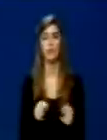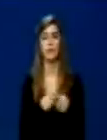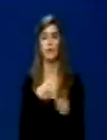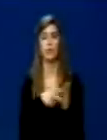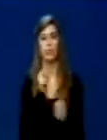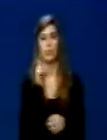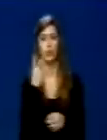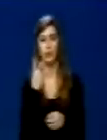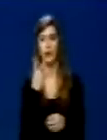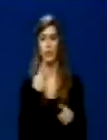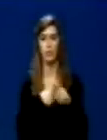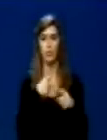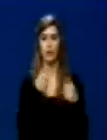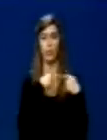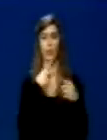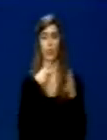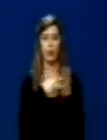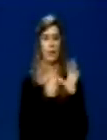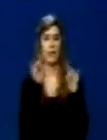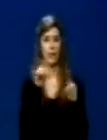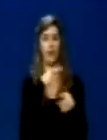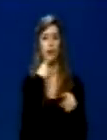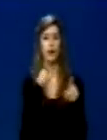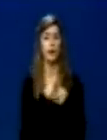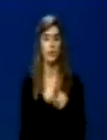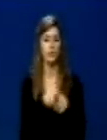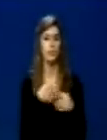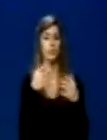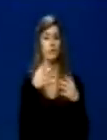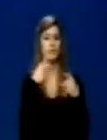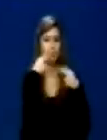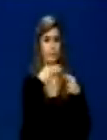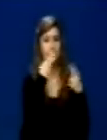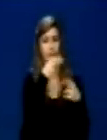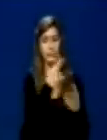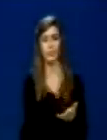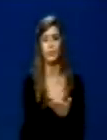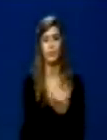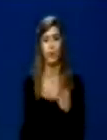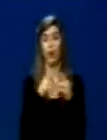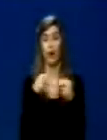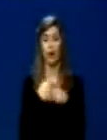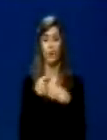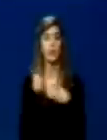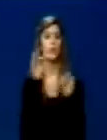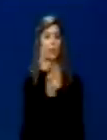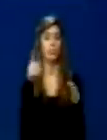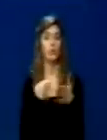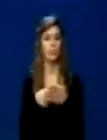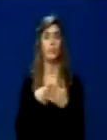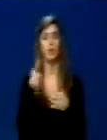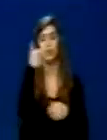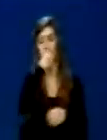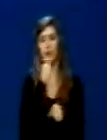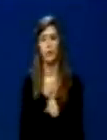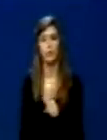ndërmarrje, edhe pastaj në vitin 2010 thuhet e njëjta gjë për të njëjtat ndërmarrje. Pra asnjëherë Agjencia Kosovare e Privatizimit nuk po na tregon se çfarë është duke ndërmarrë në